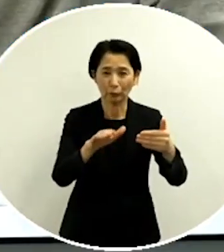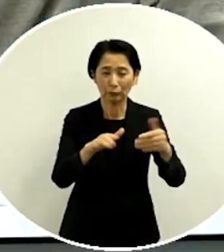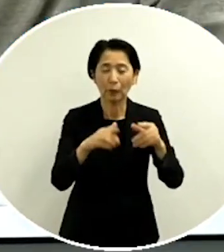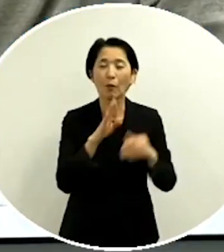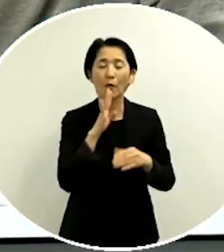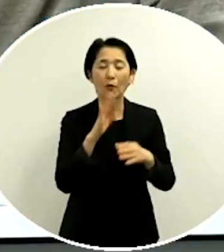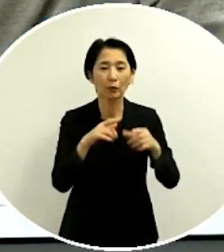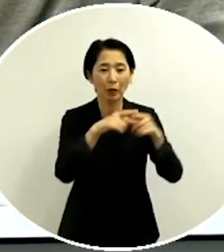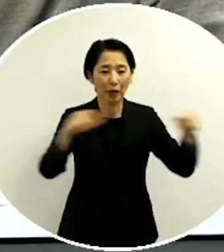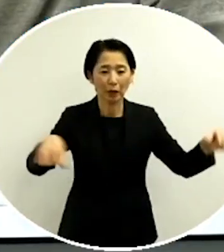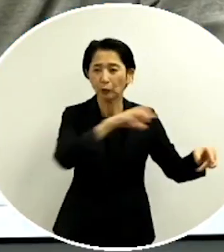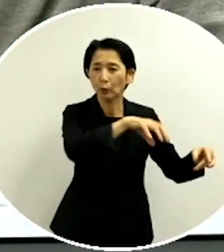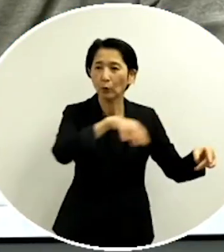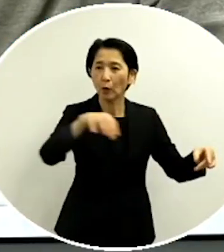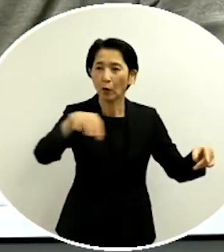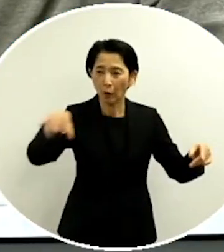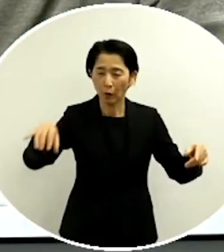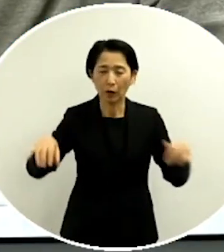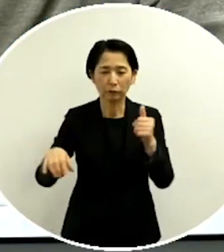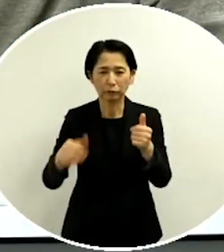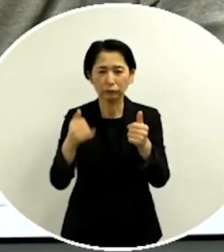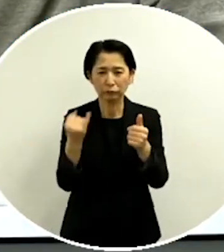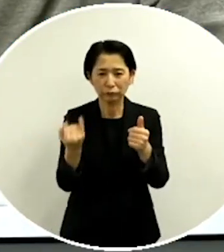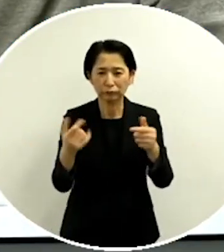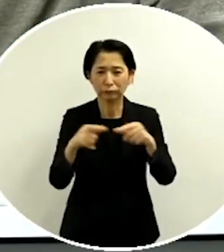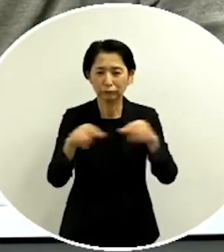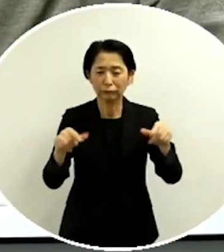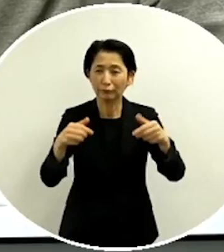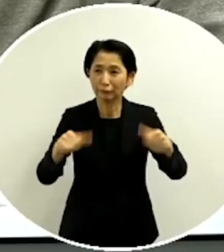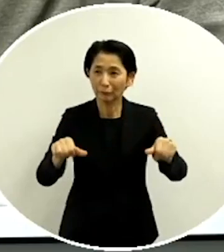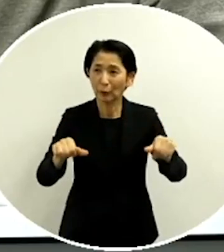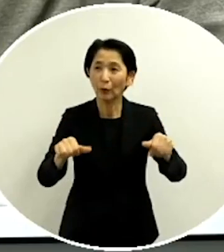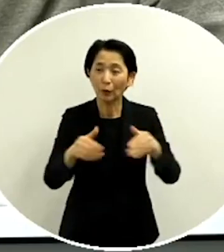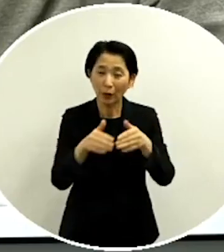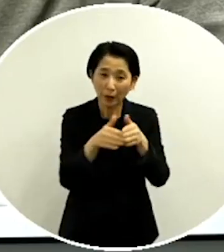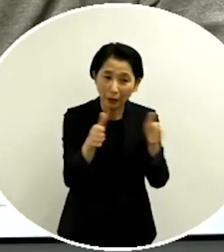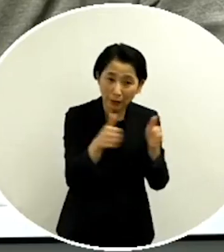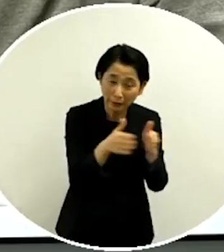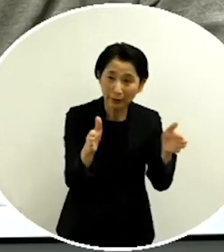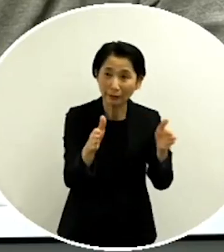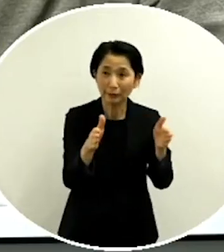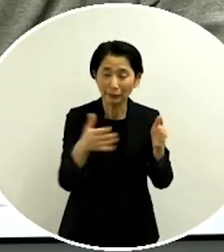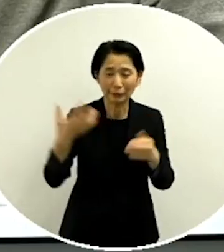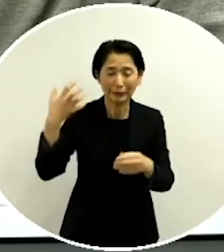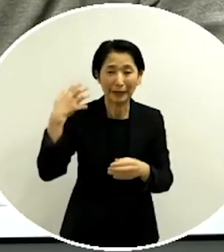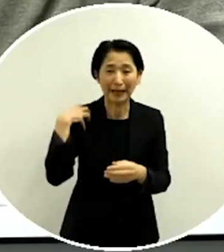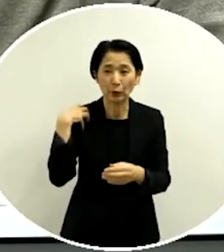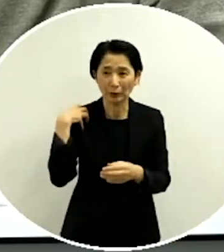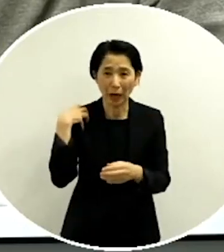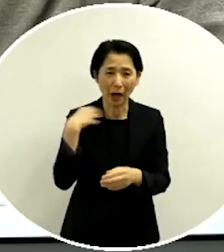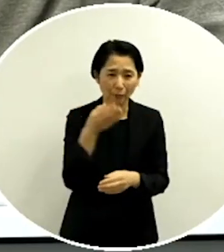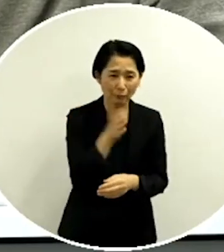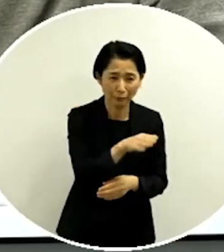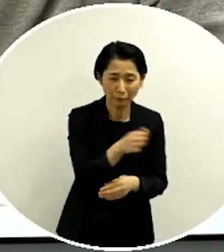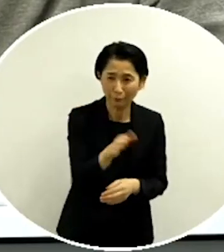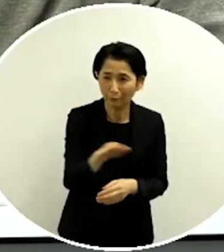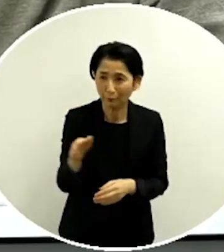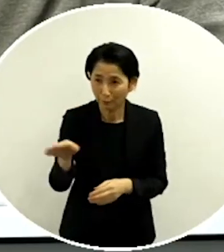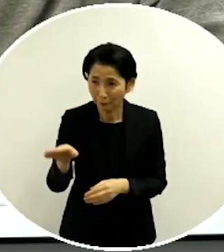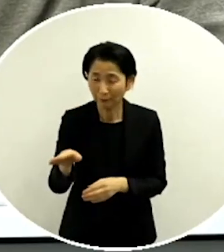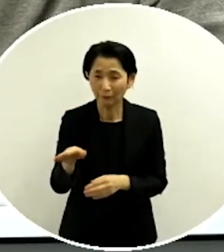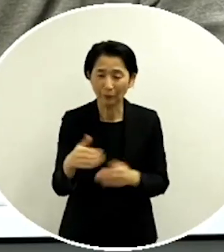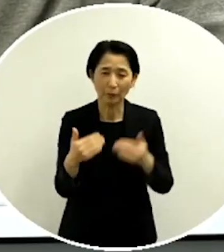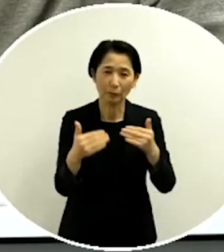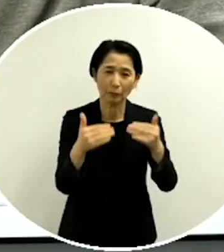県にもばあちゃんとジェンダー対するジェンダー体制をつくるための担当者これを置いて